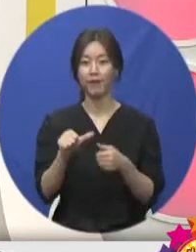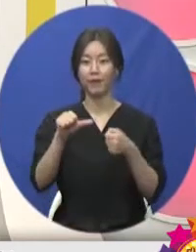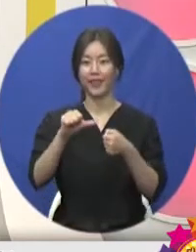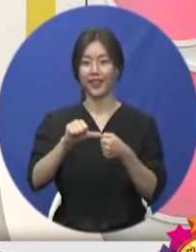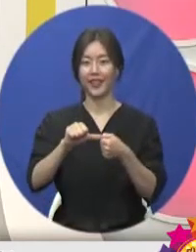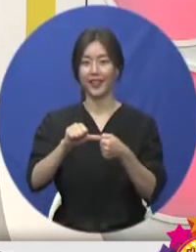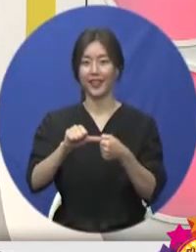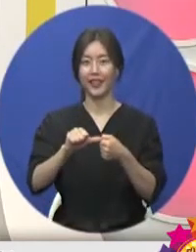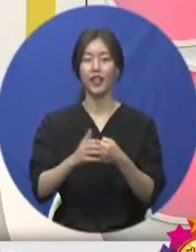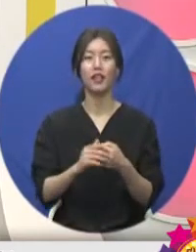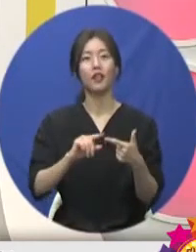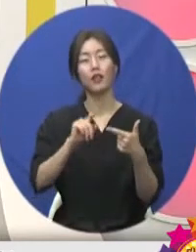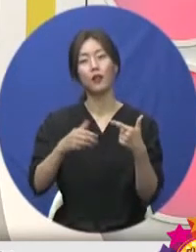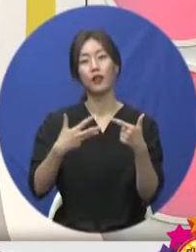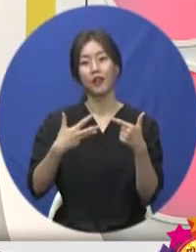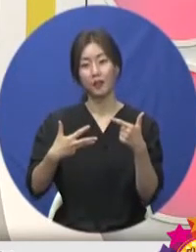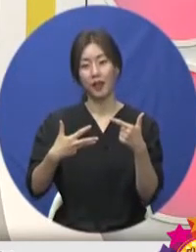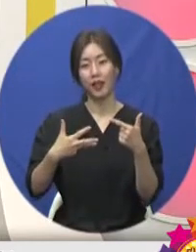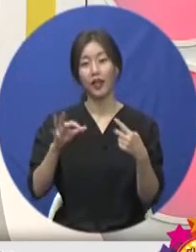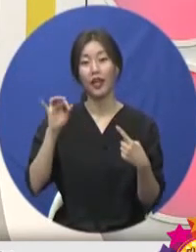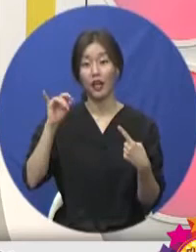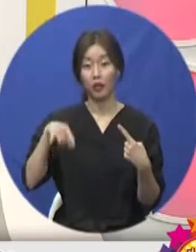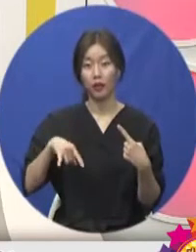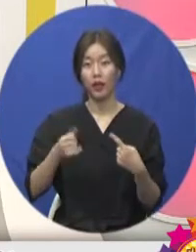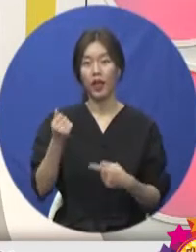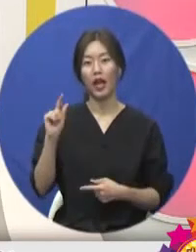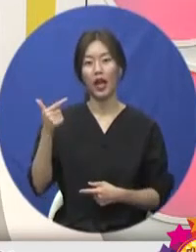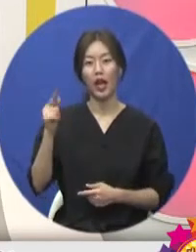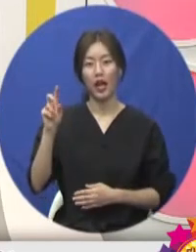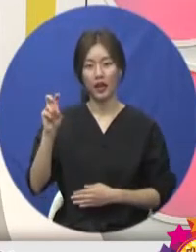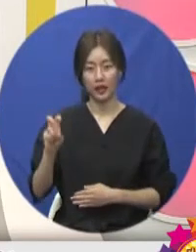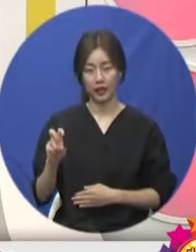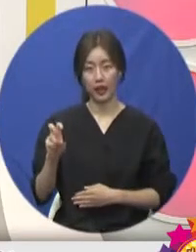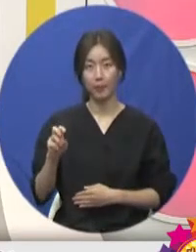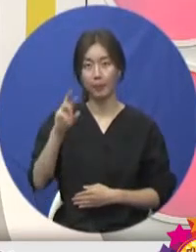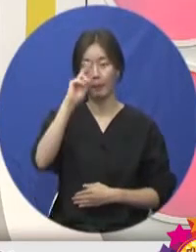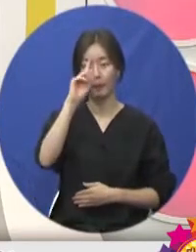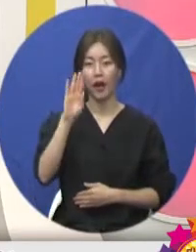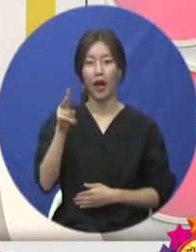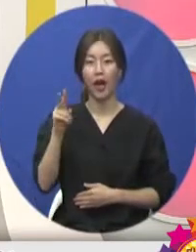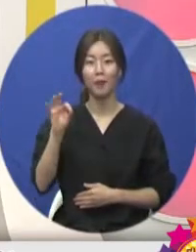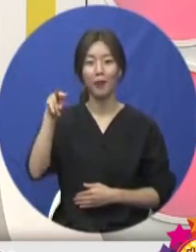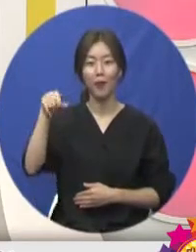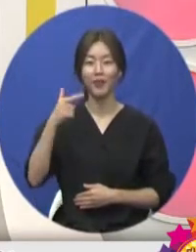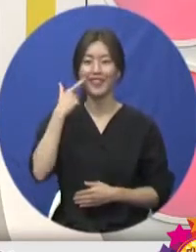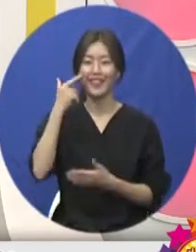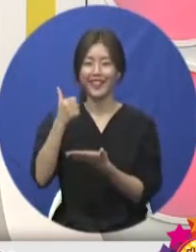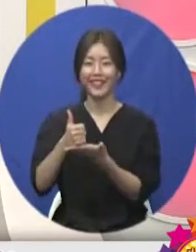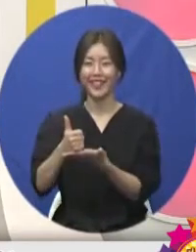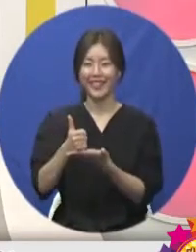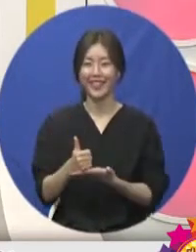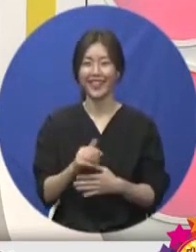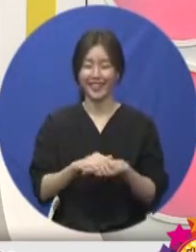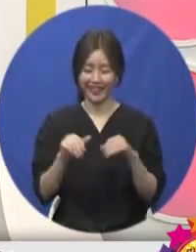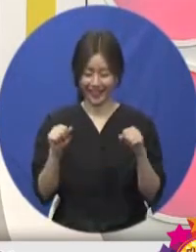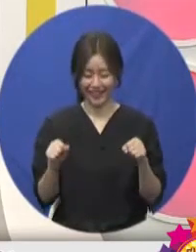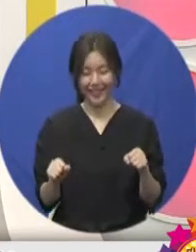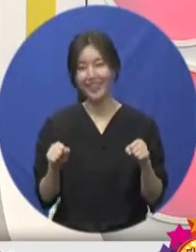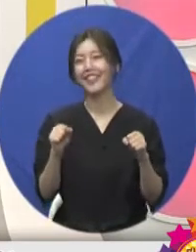번째 네. 6월 8일 날 장원하신 하남시의 박병순 아버님이시다. 아버님